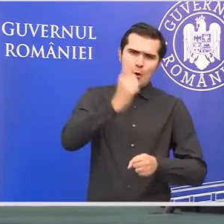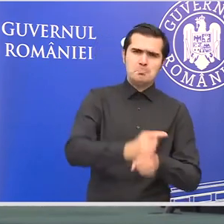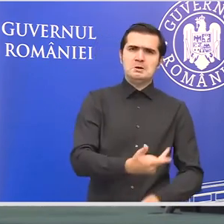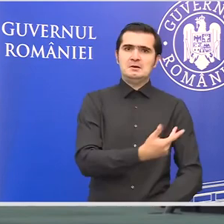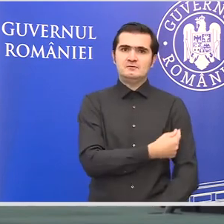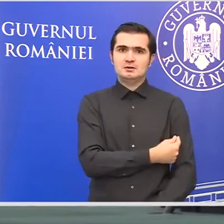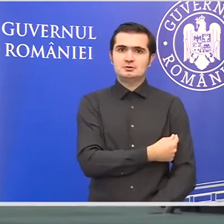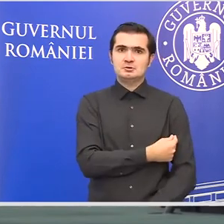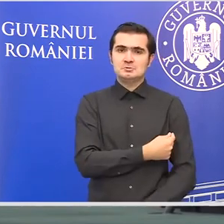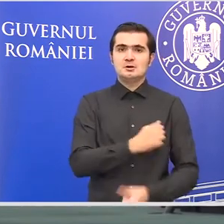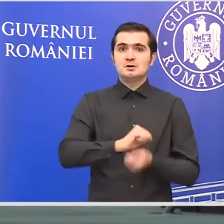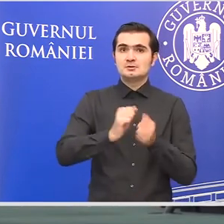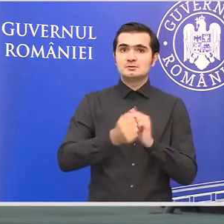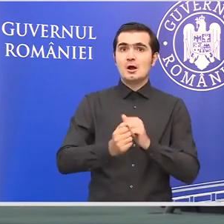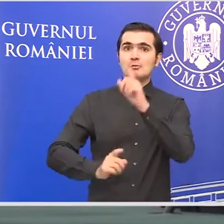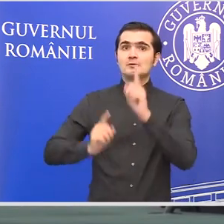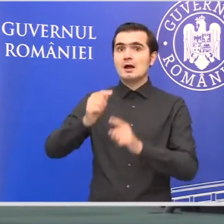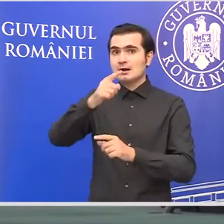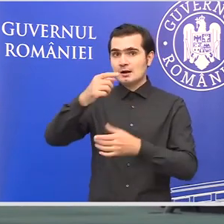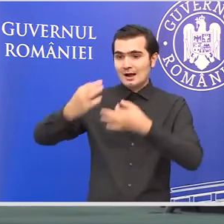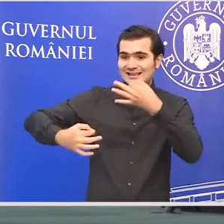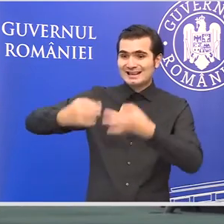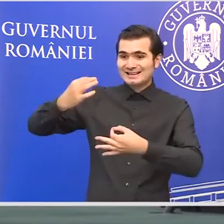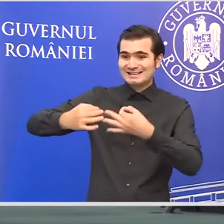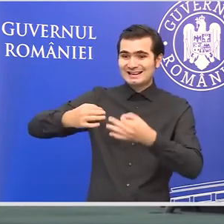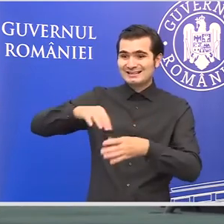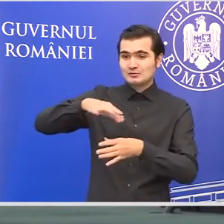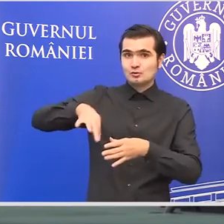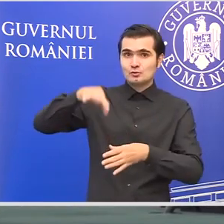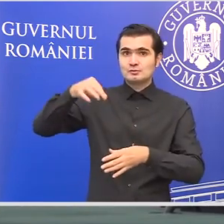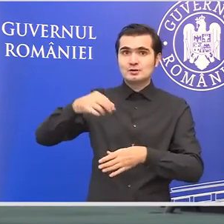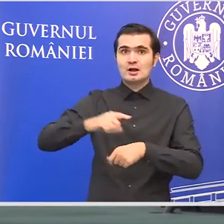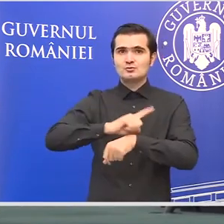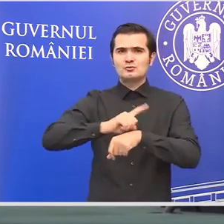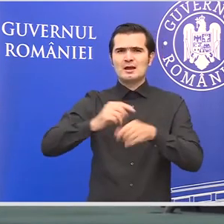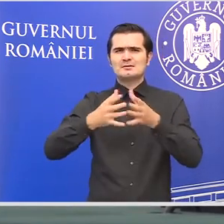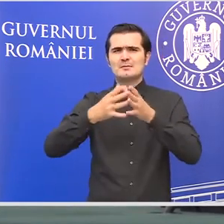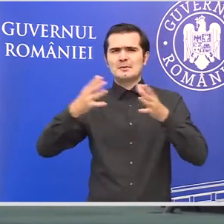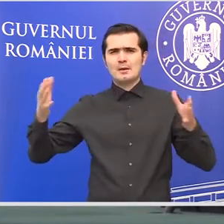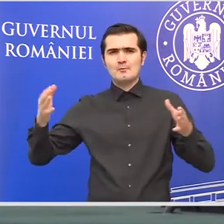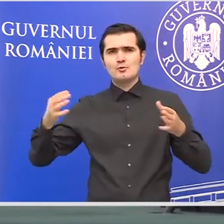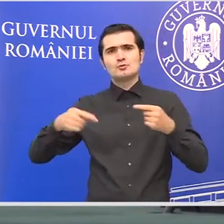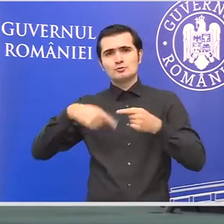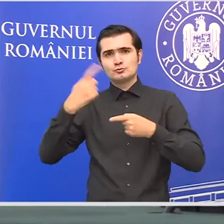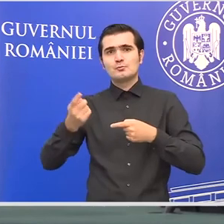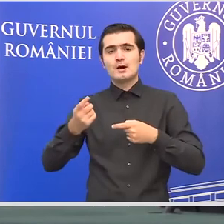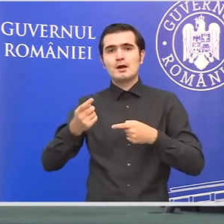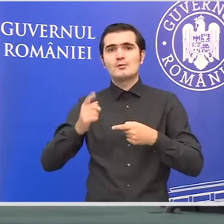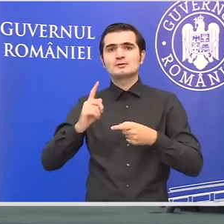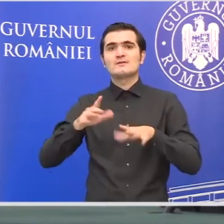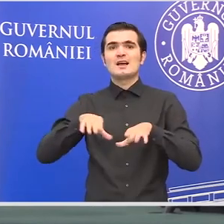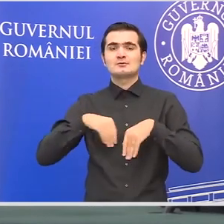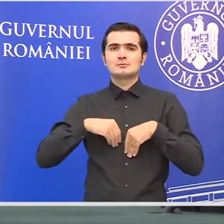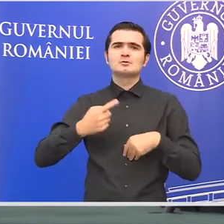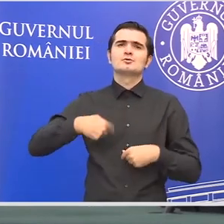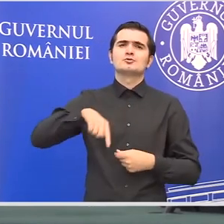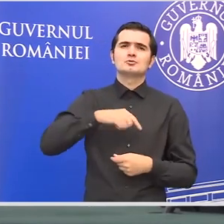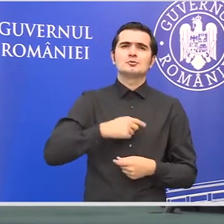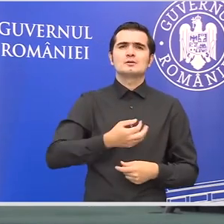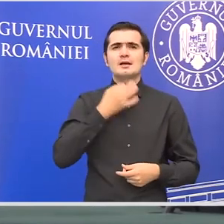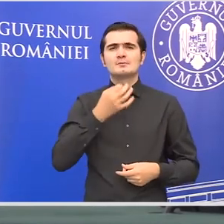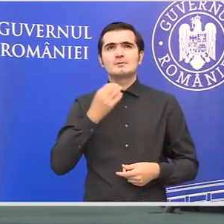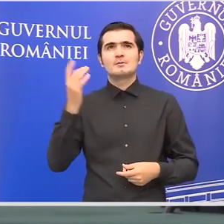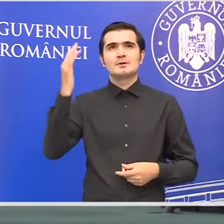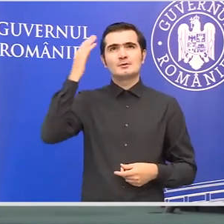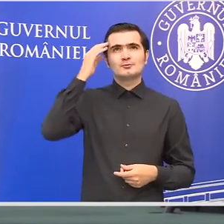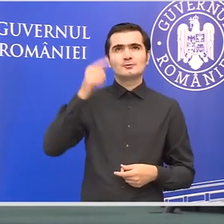analiza acestei soluții durează de prea mult timp până să fie adoptată? Și ne exprimăm îngrijorări și alte